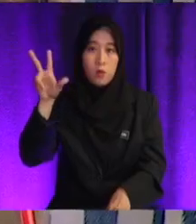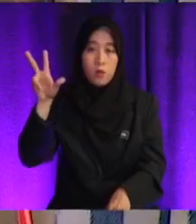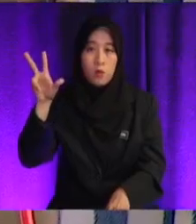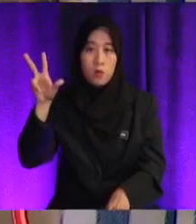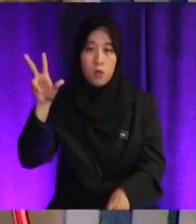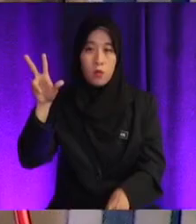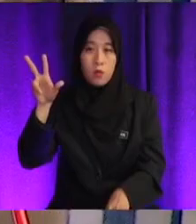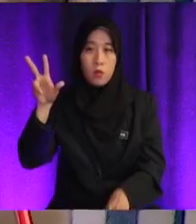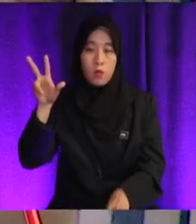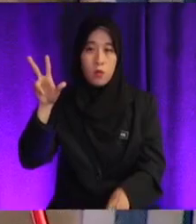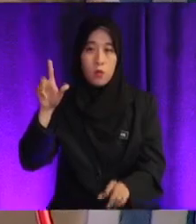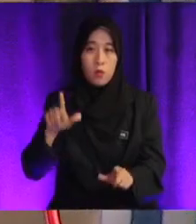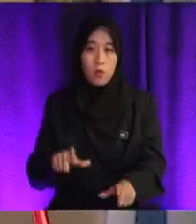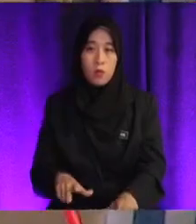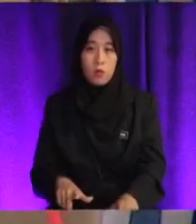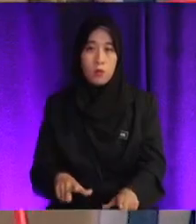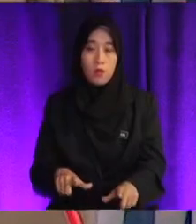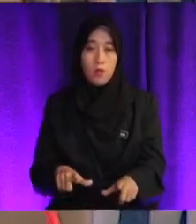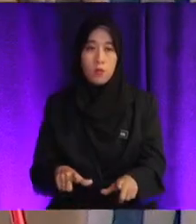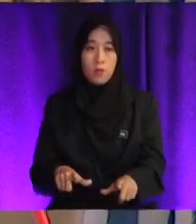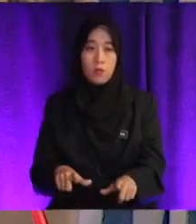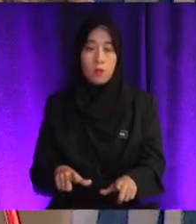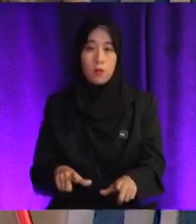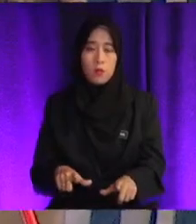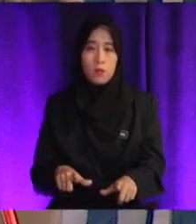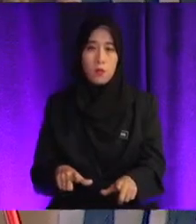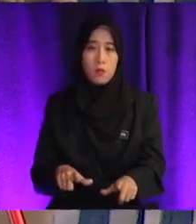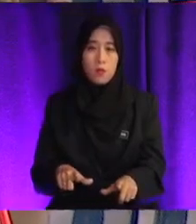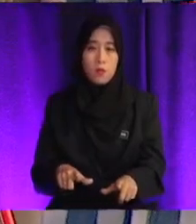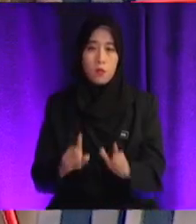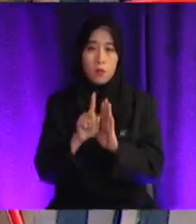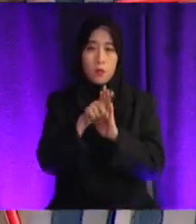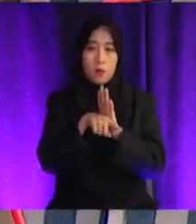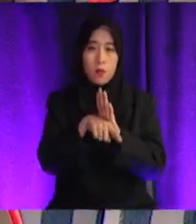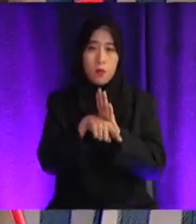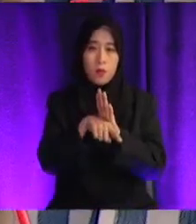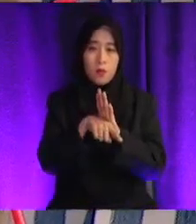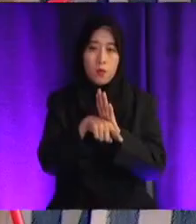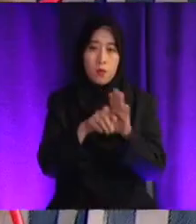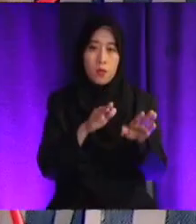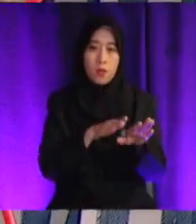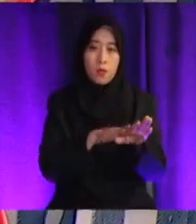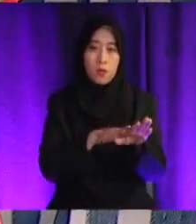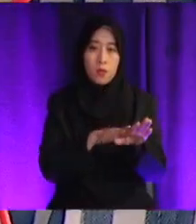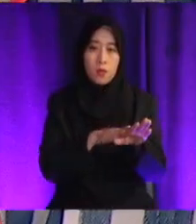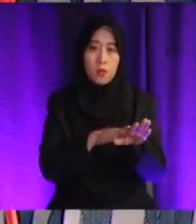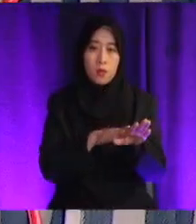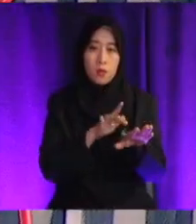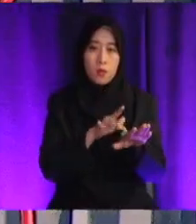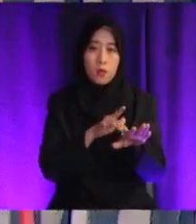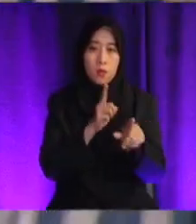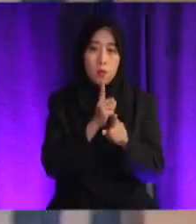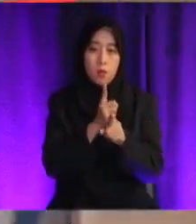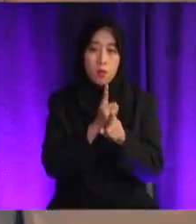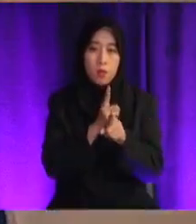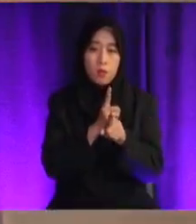Plup. Saya letak. Okey, so jarum pada kedudukan berapa tu? sentuh betul ke tu?